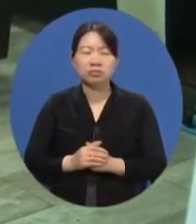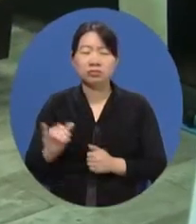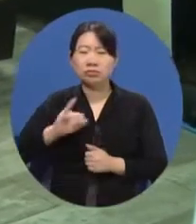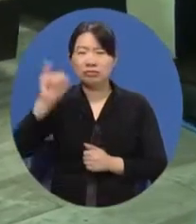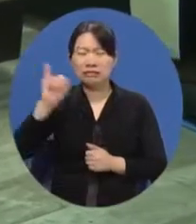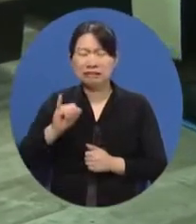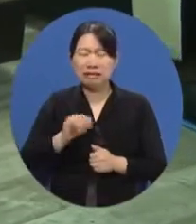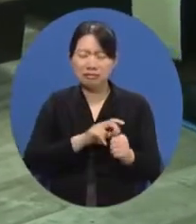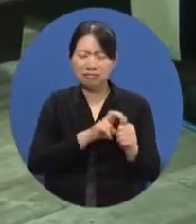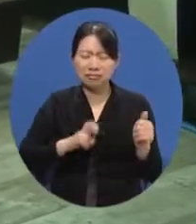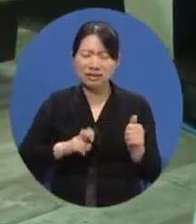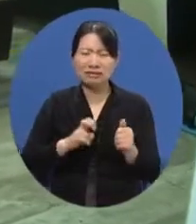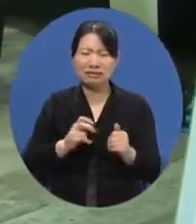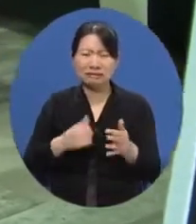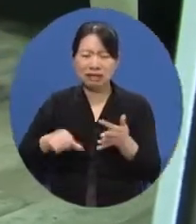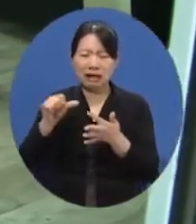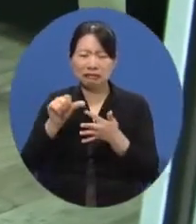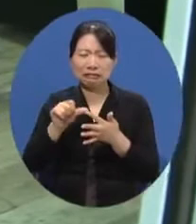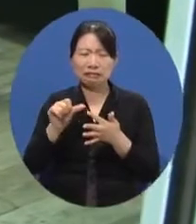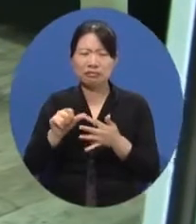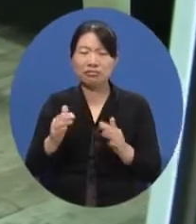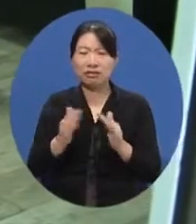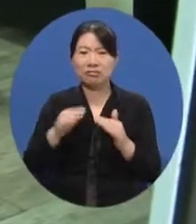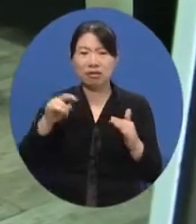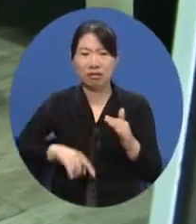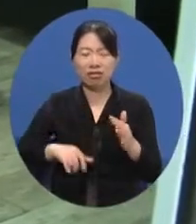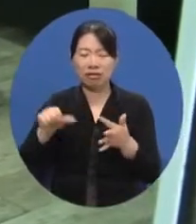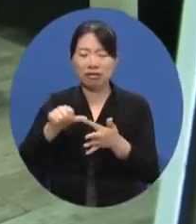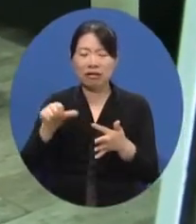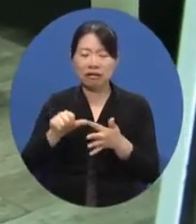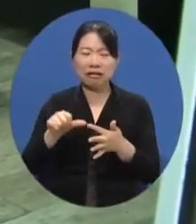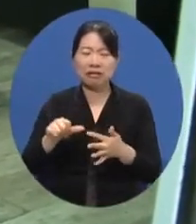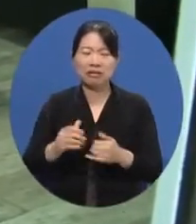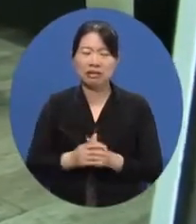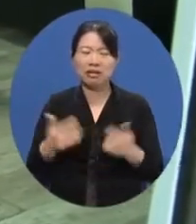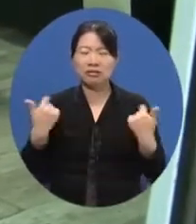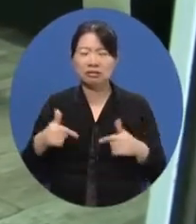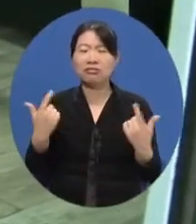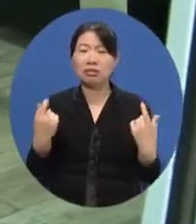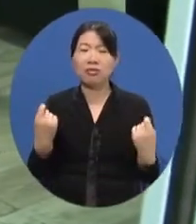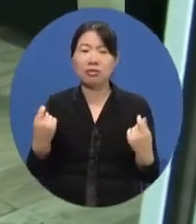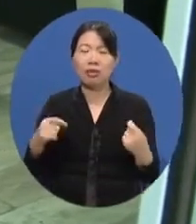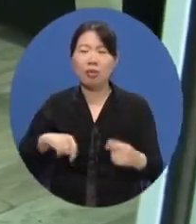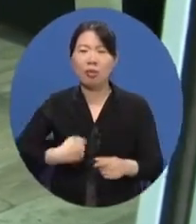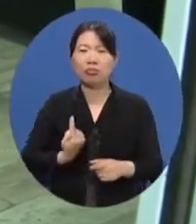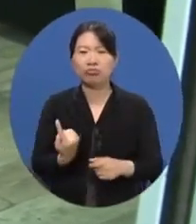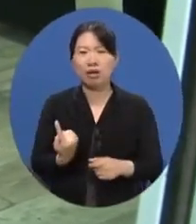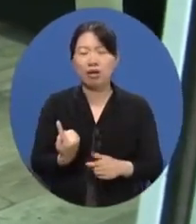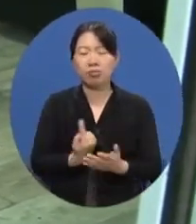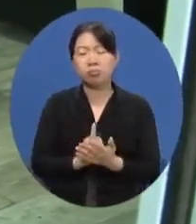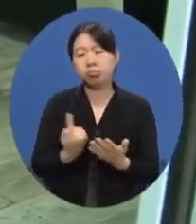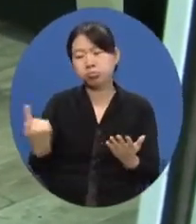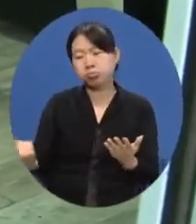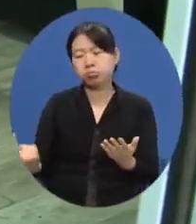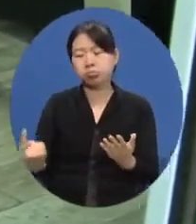누나가 야속하기만 한 상길이. 집에서 상길이는 늘 이렇게 혼자가 되고